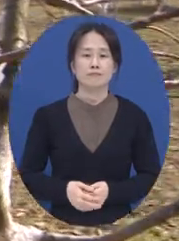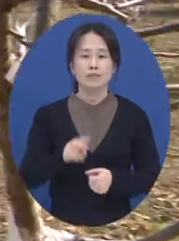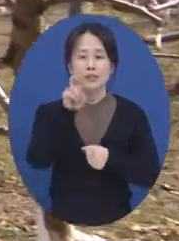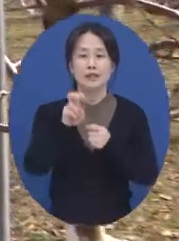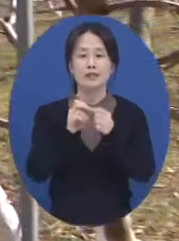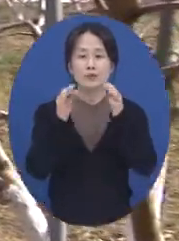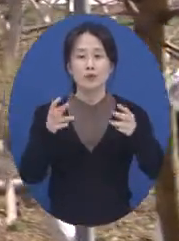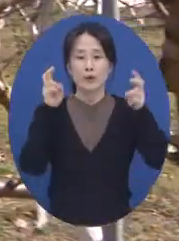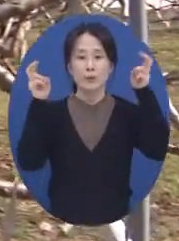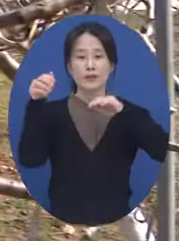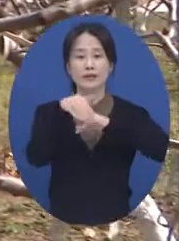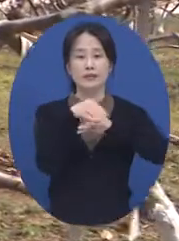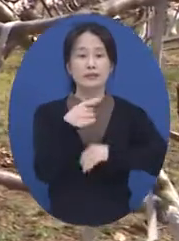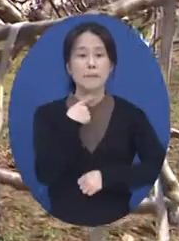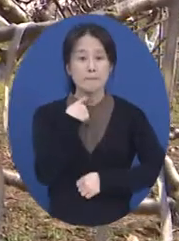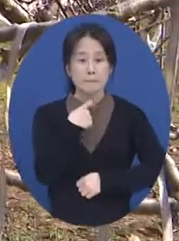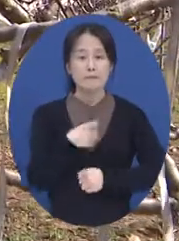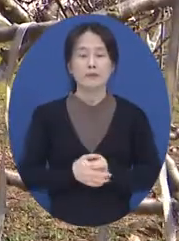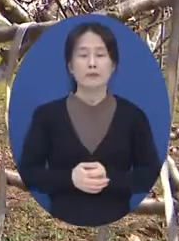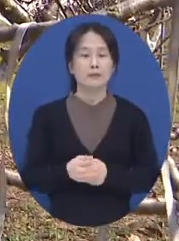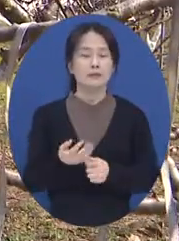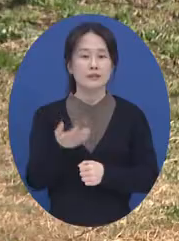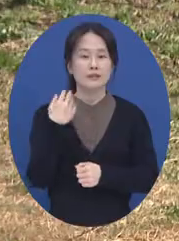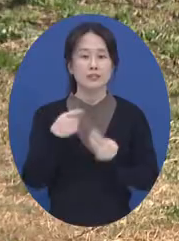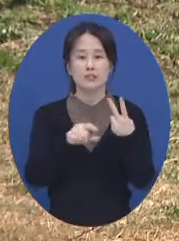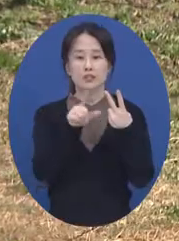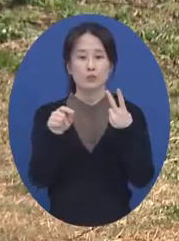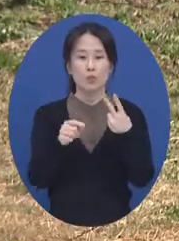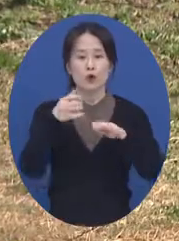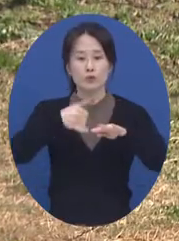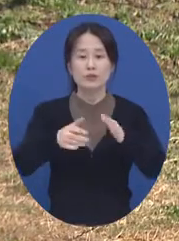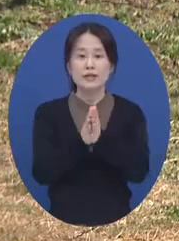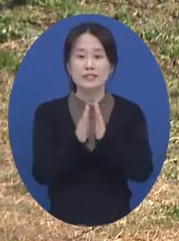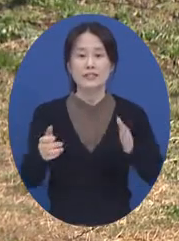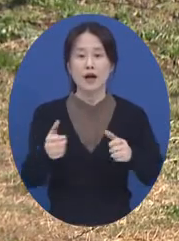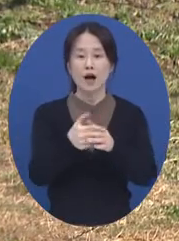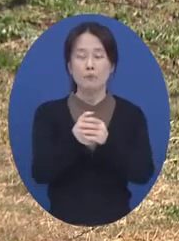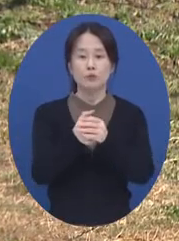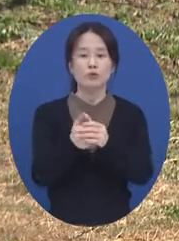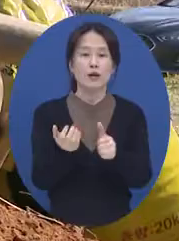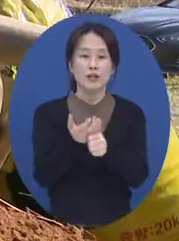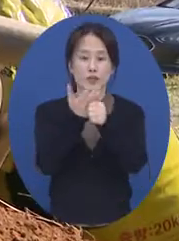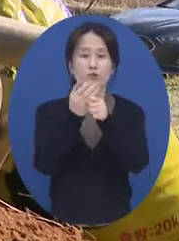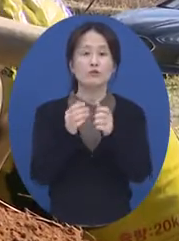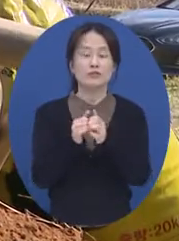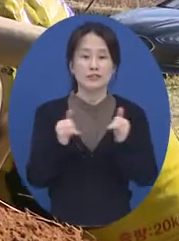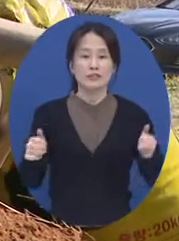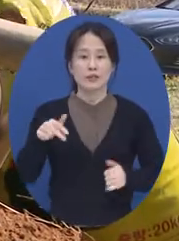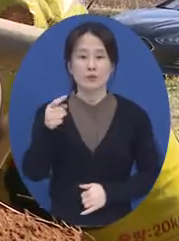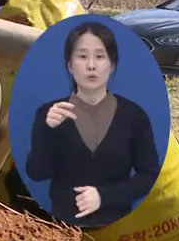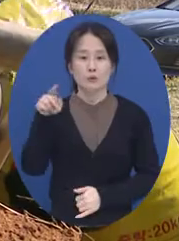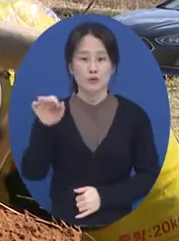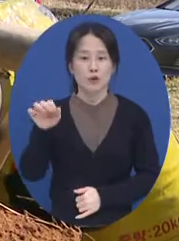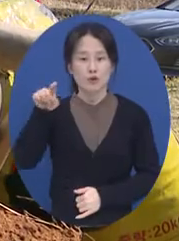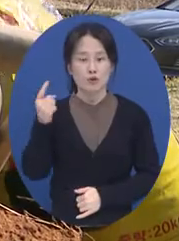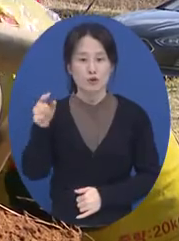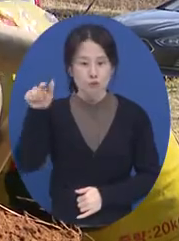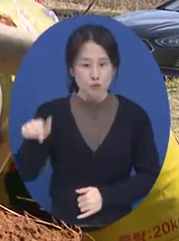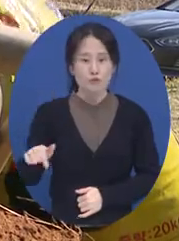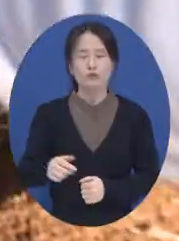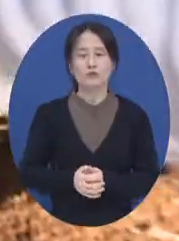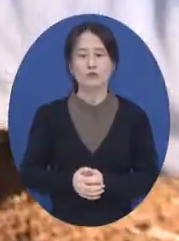20년 가까이 직장인으로 일해오다 지난해 2월 귀농해 복숭아 농가를 꾸린 조성욱 씨. 한번 더. 무작정 뛰어들긴